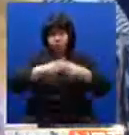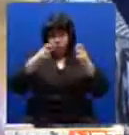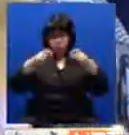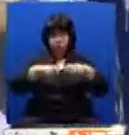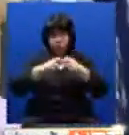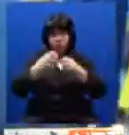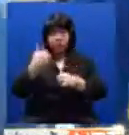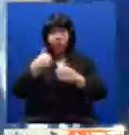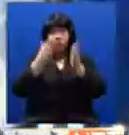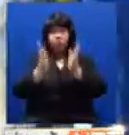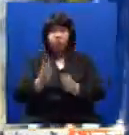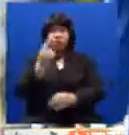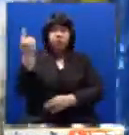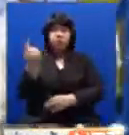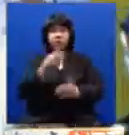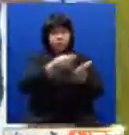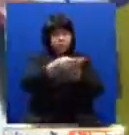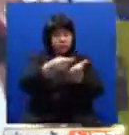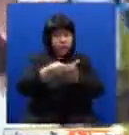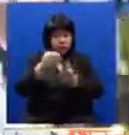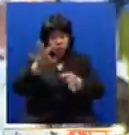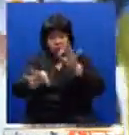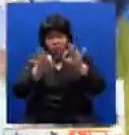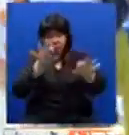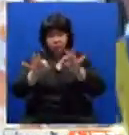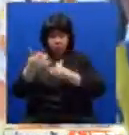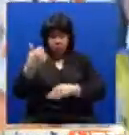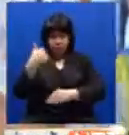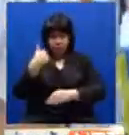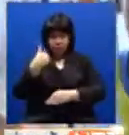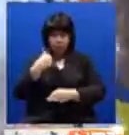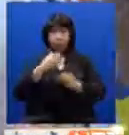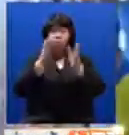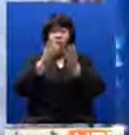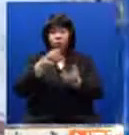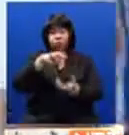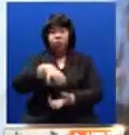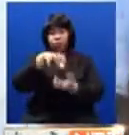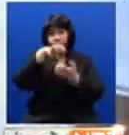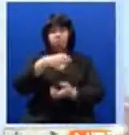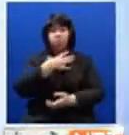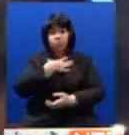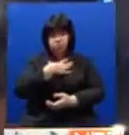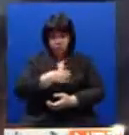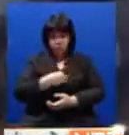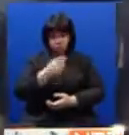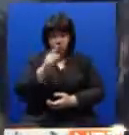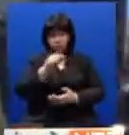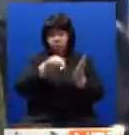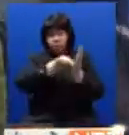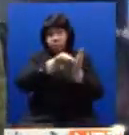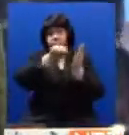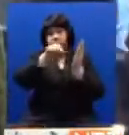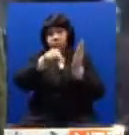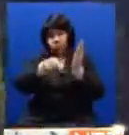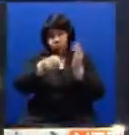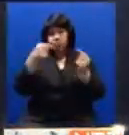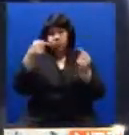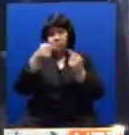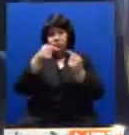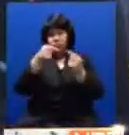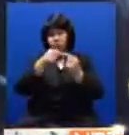นกทองเที่ยวคเลือกซือสนค้ากัอย่คอครักส่วนนักเสี่ยงโชคชาวไทยกยงคงหลงไหลข้ามแดนไปเลนการพนานภายใ